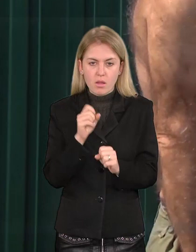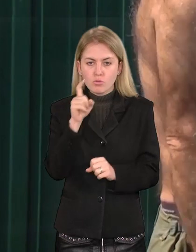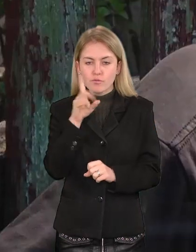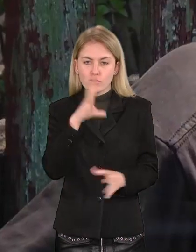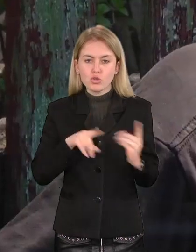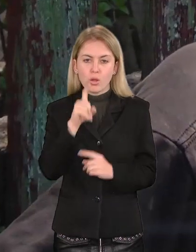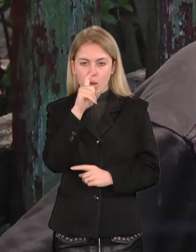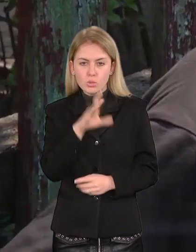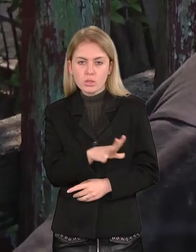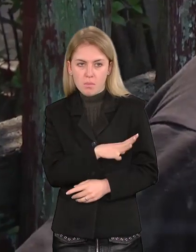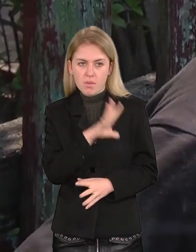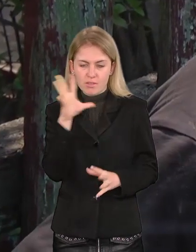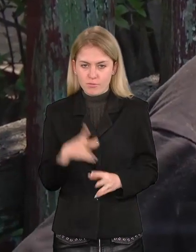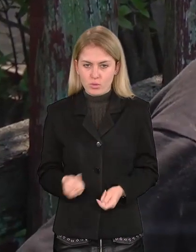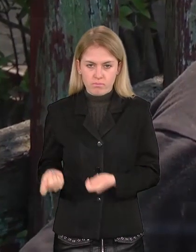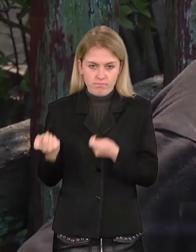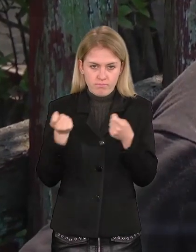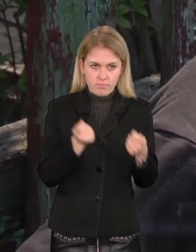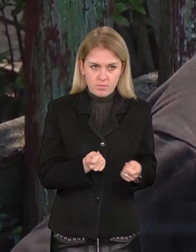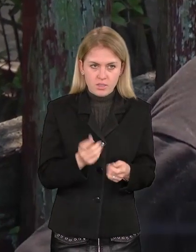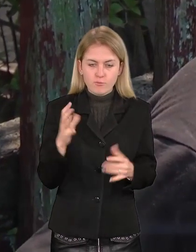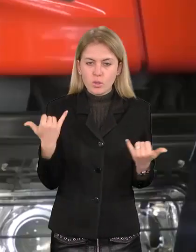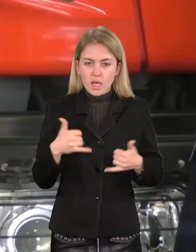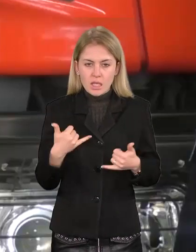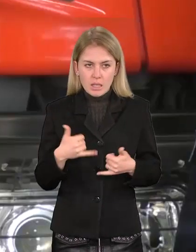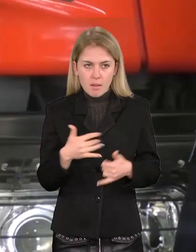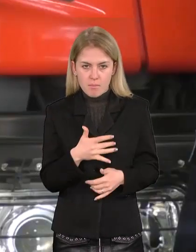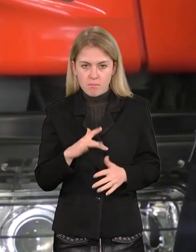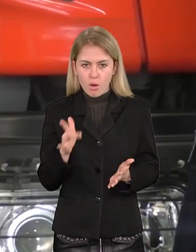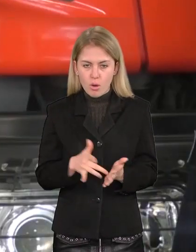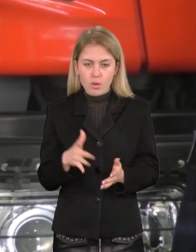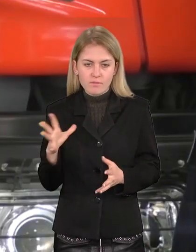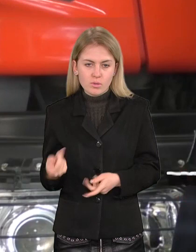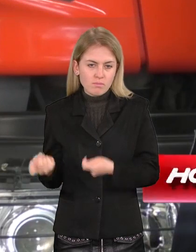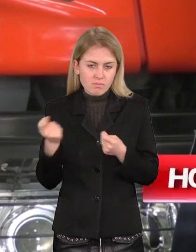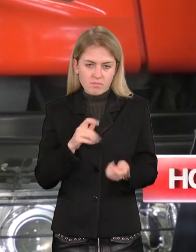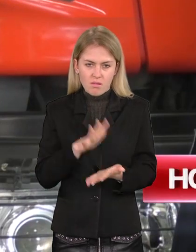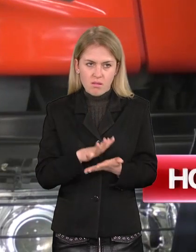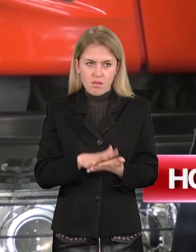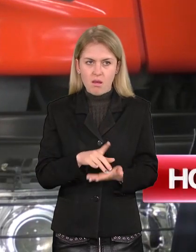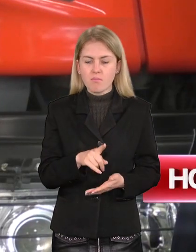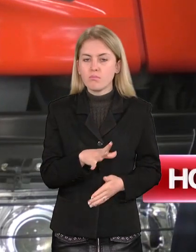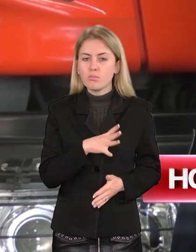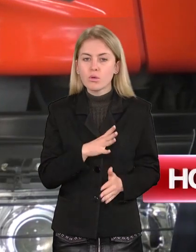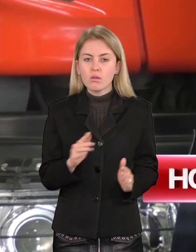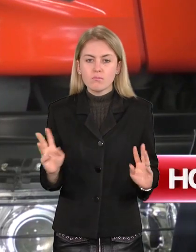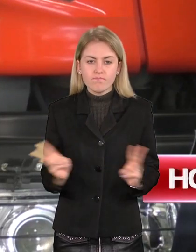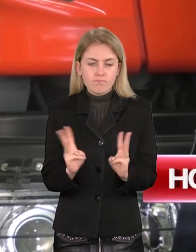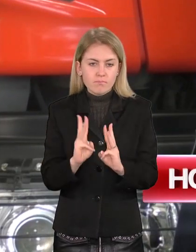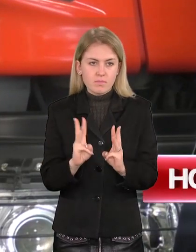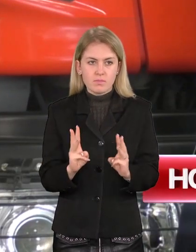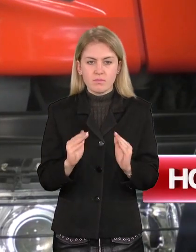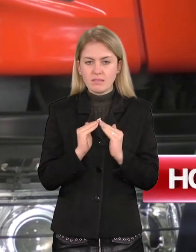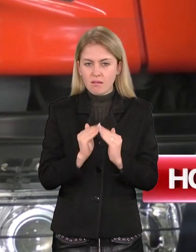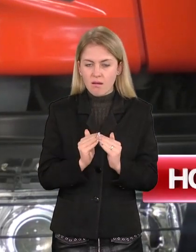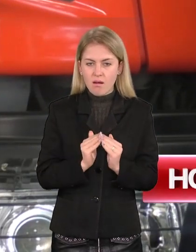все там. Зносили з усього пришиба і з усього хімаратка хлам. Відбувалося гріння господарчої споруди. Та через щільну забудову і